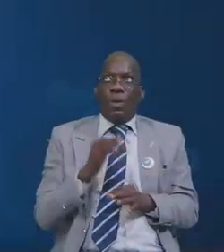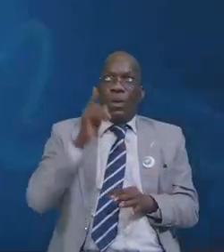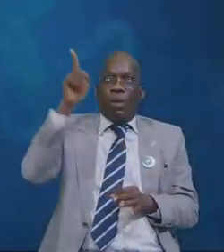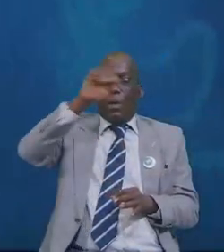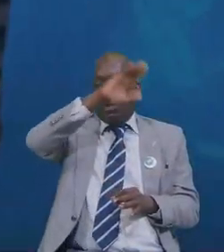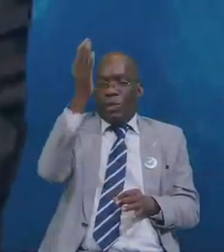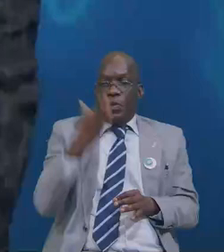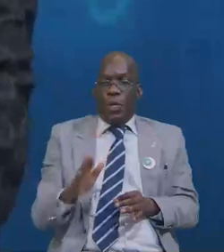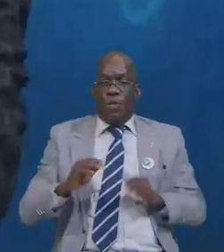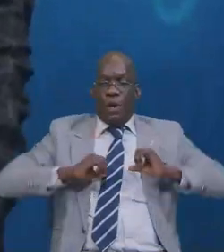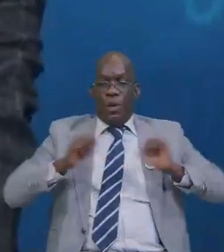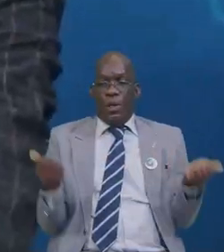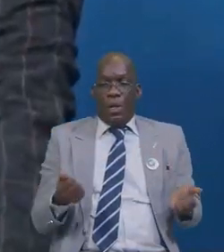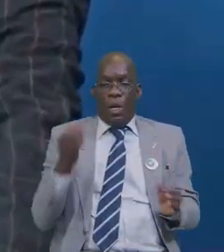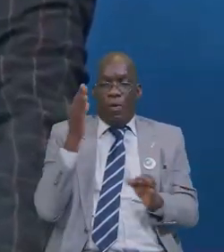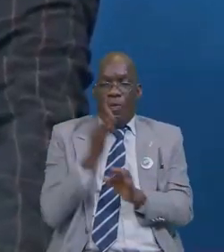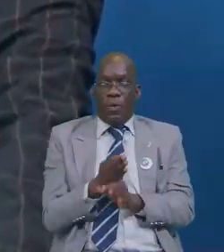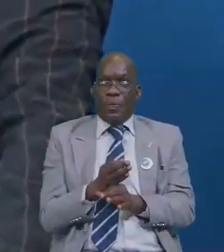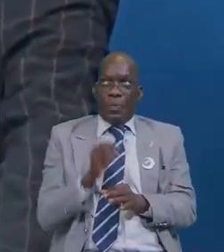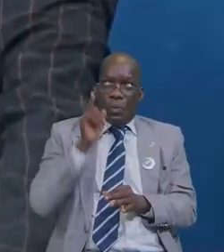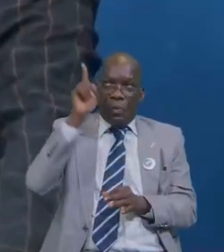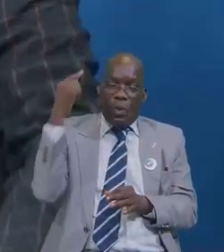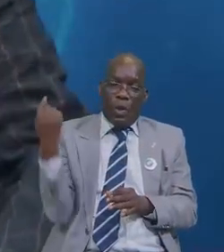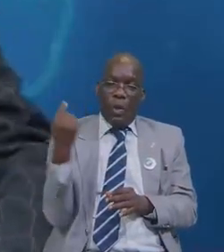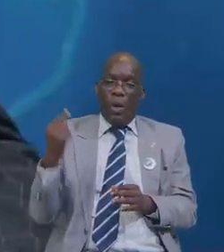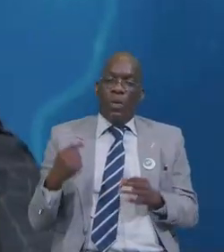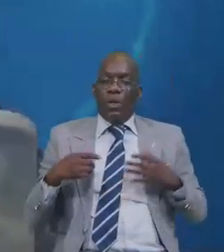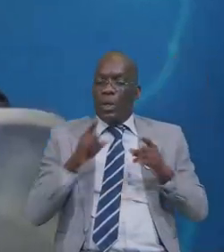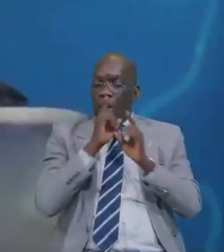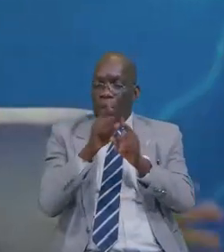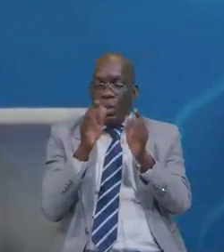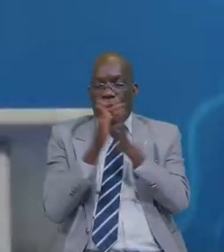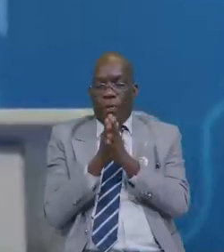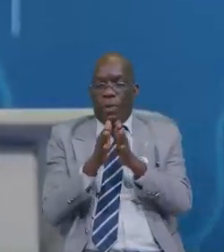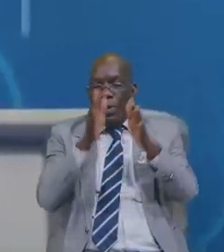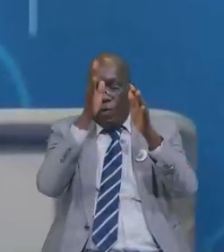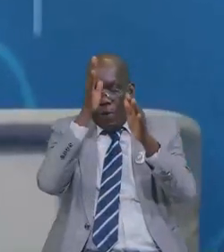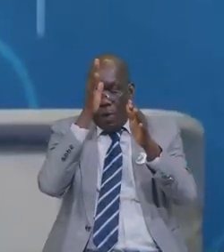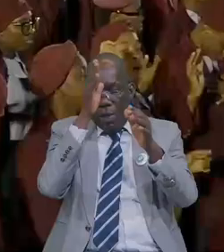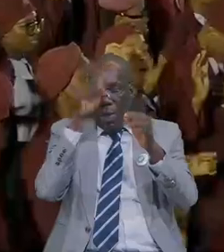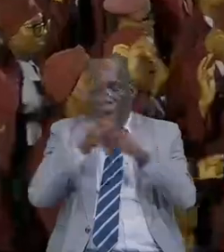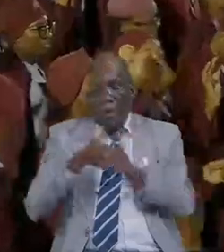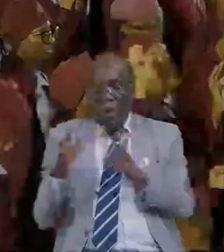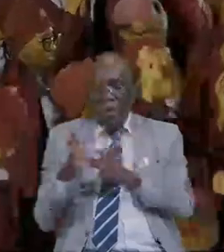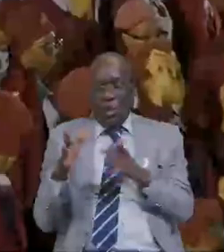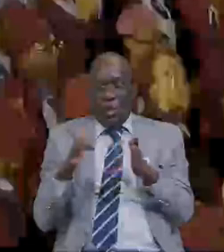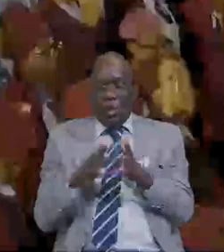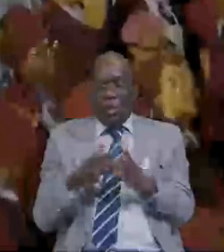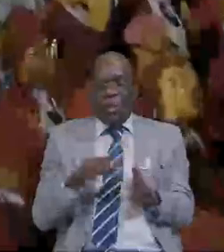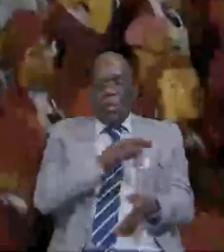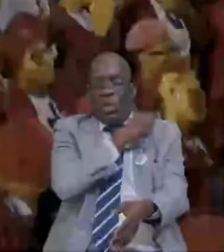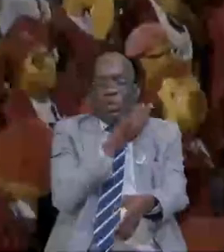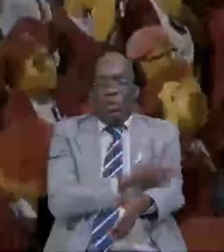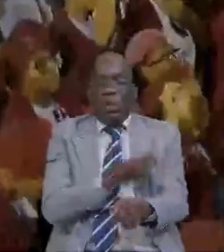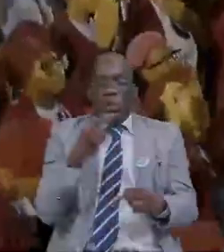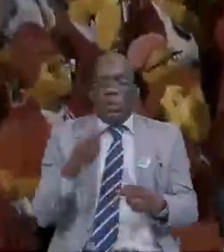Et il ne prive rien à la foi. Il répond toujours à la foi. Père! Au nom de